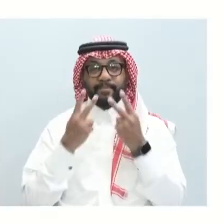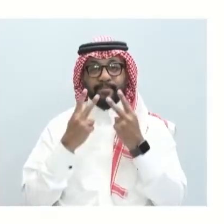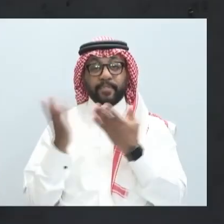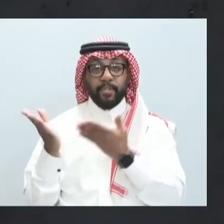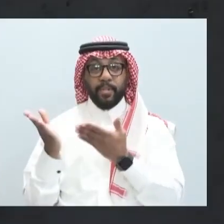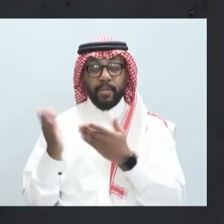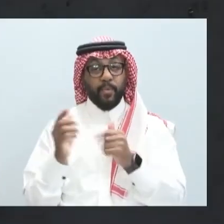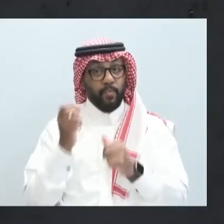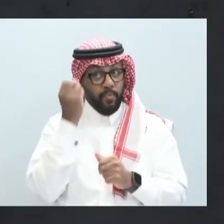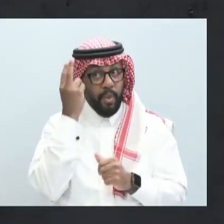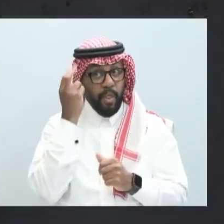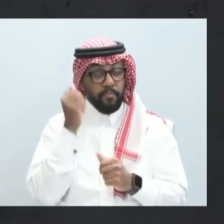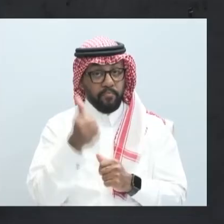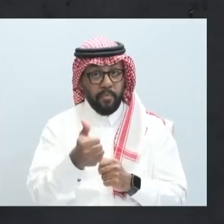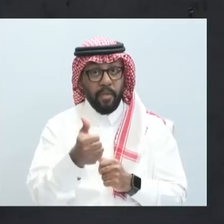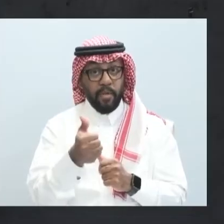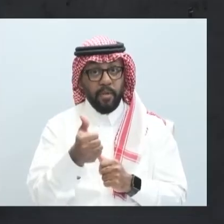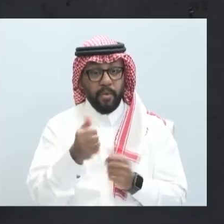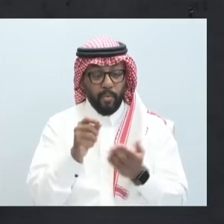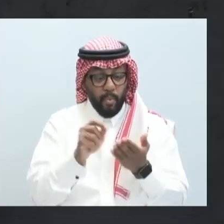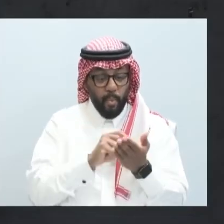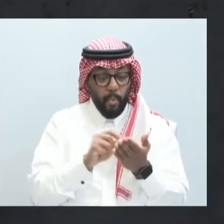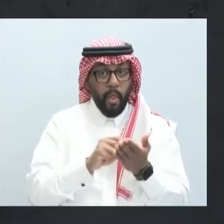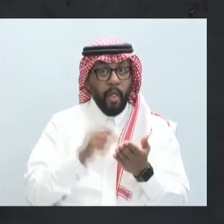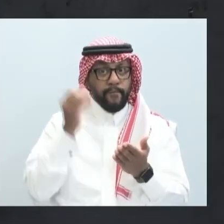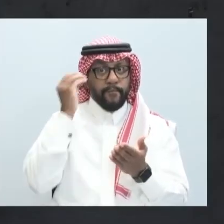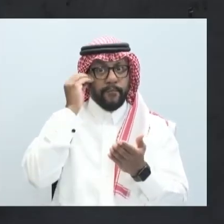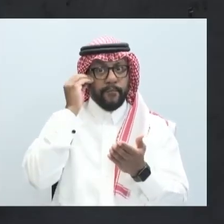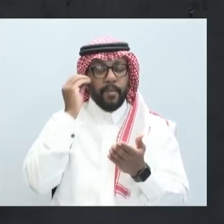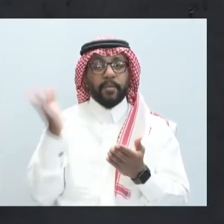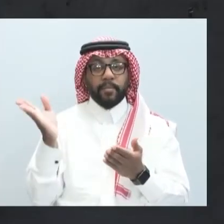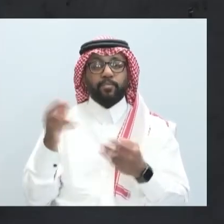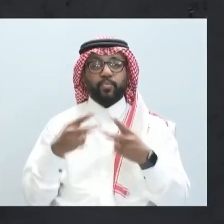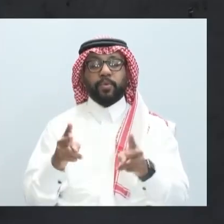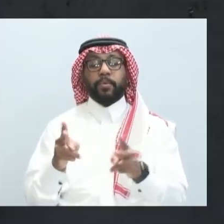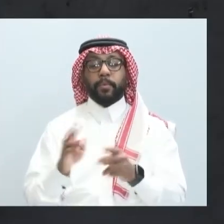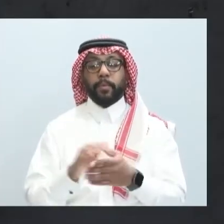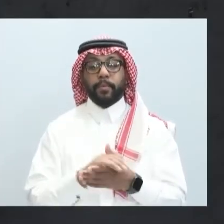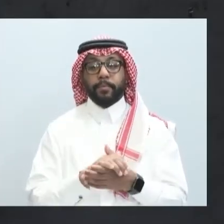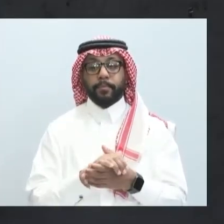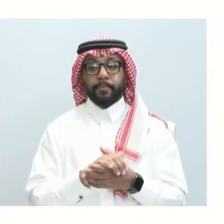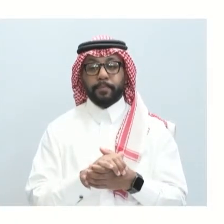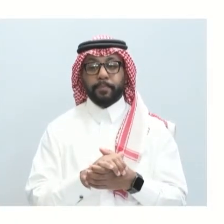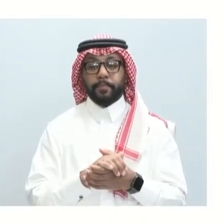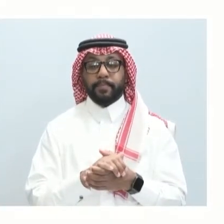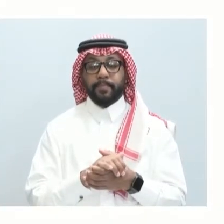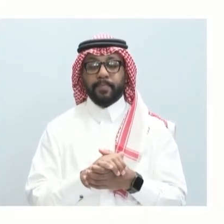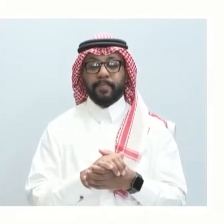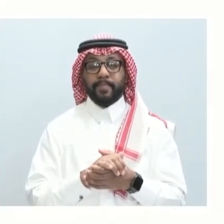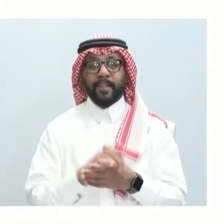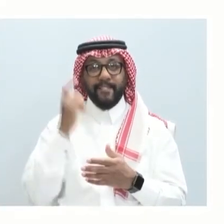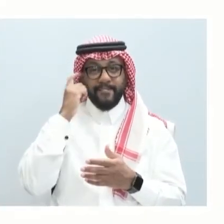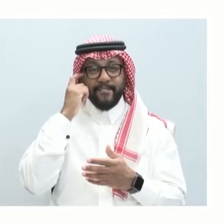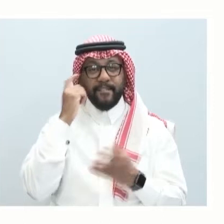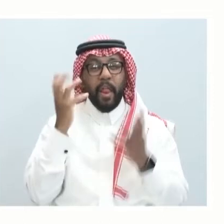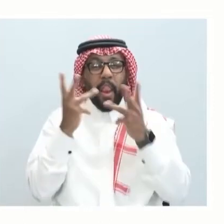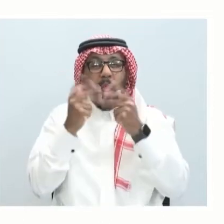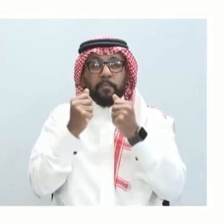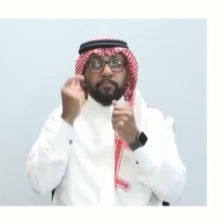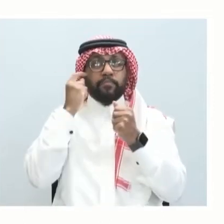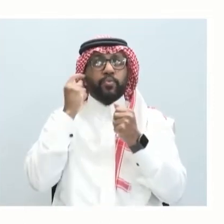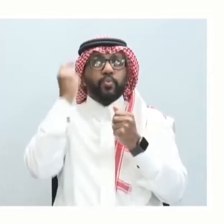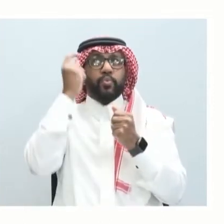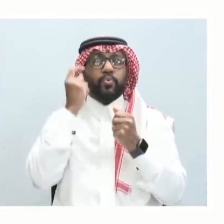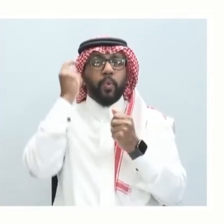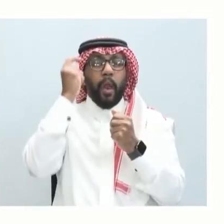هاي مبدعين استطعت توصلون الاجابه بارك الله فيكم اذا ساعدوني بارك الله فيكم كم عدد